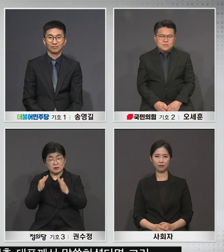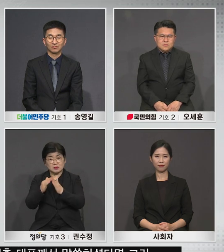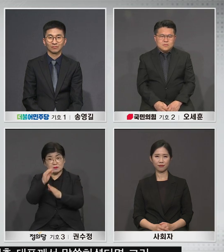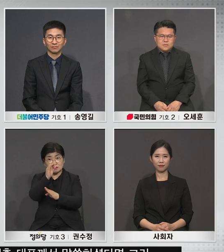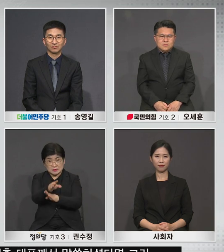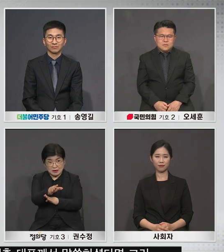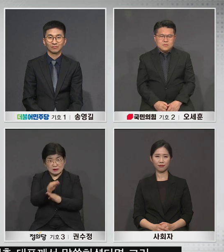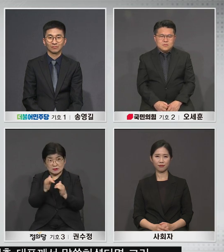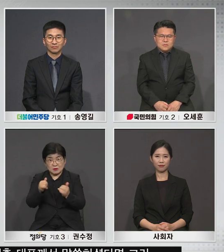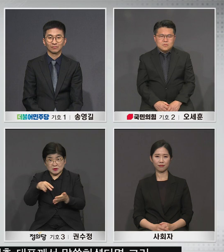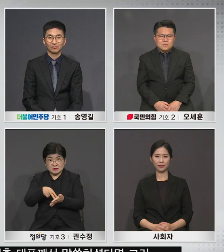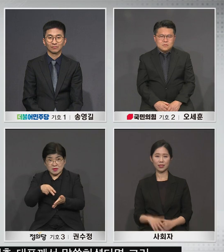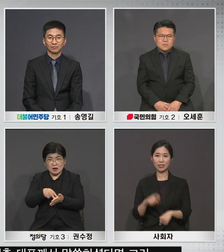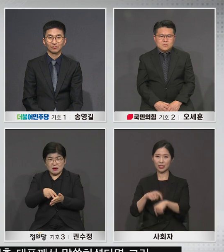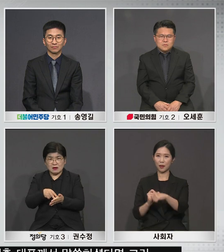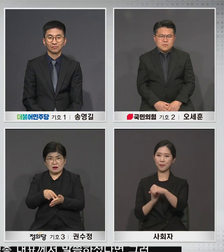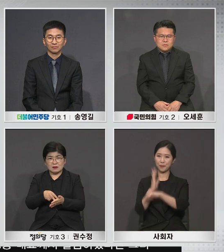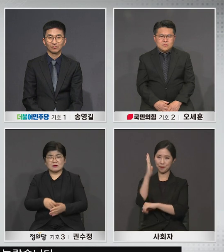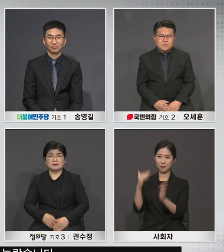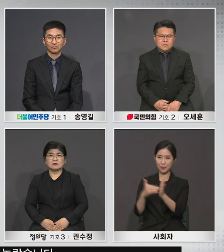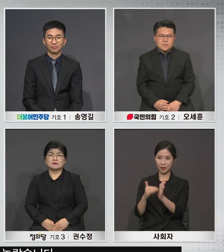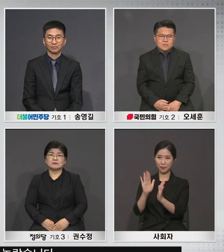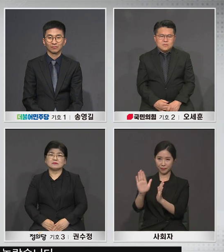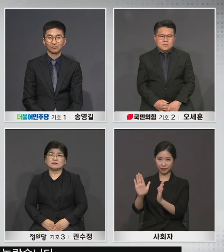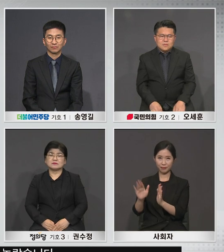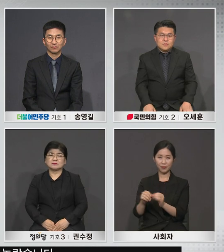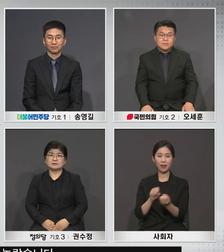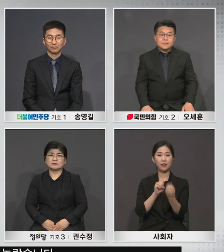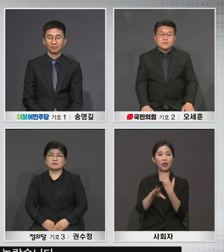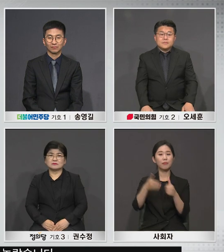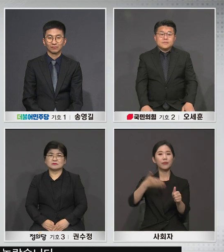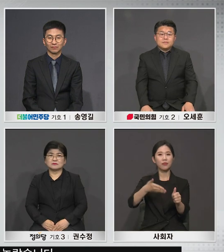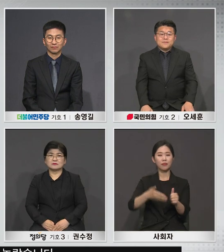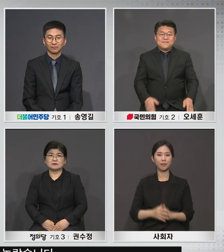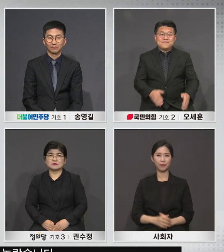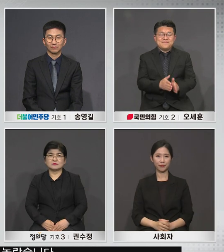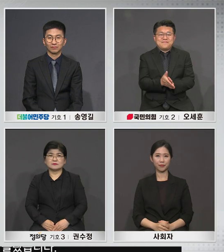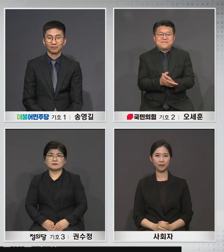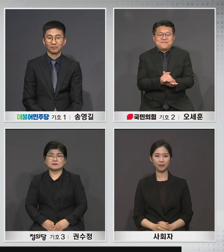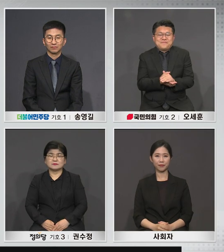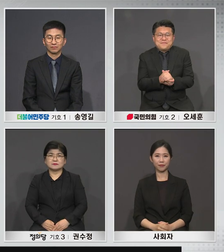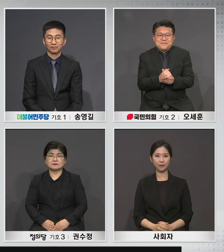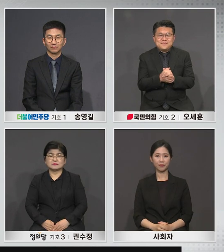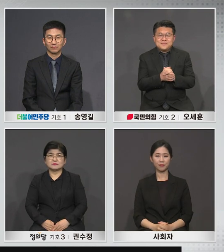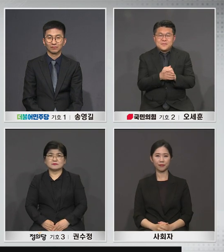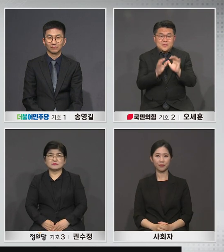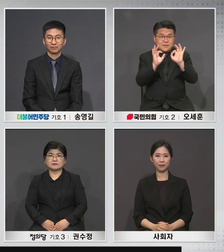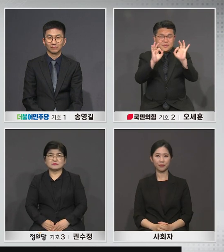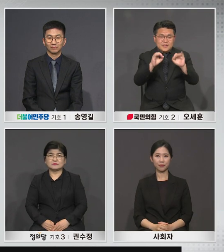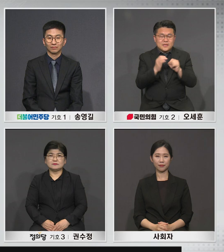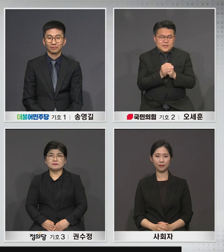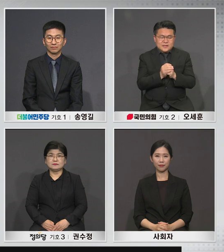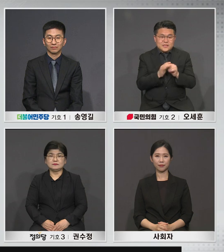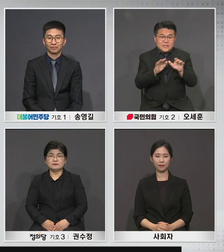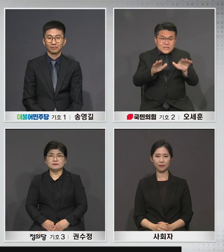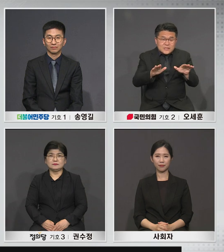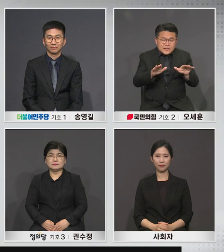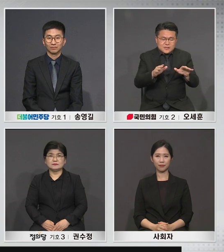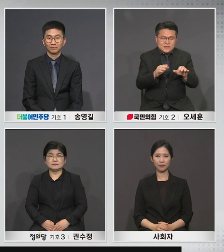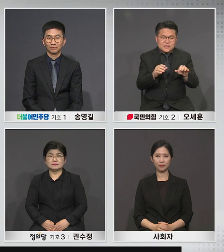분들께는 질문 시간 오바됐습니다. 답변해 주시면 됩니다. 자유시장 경제 질서 하에서